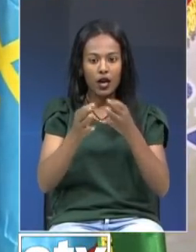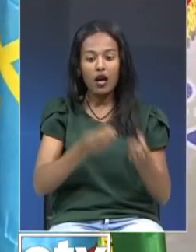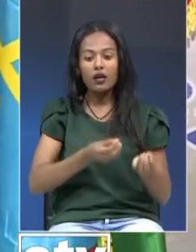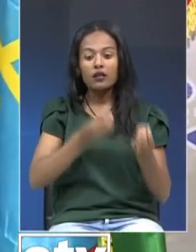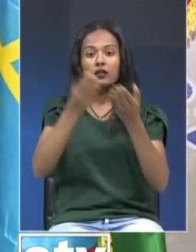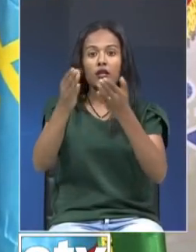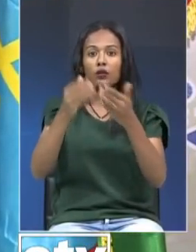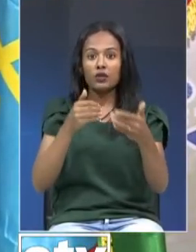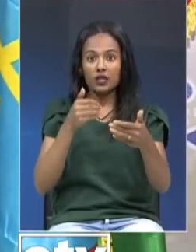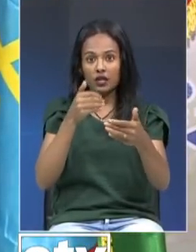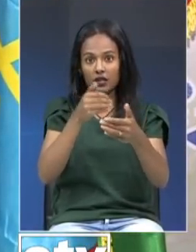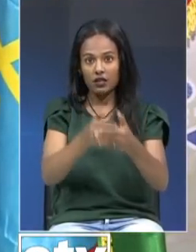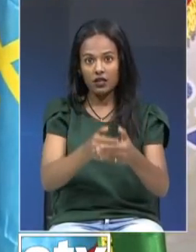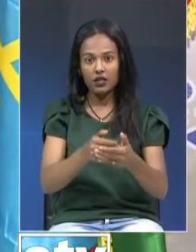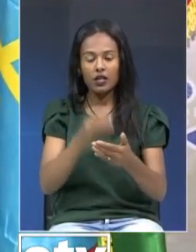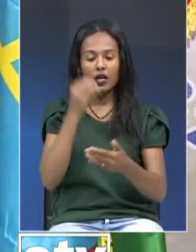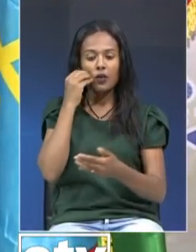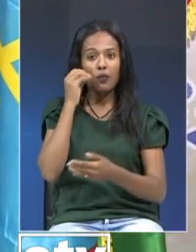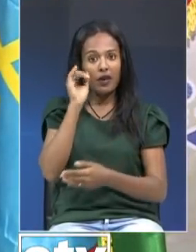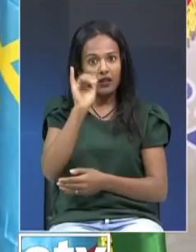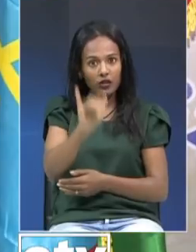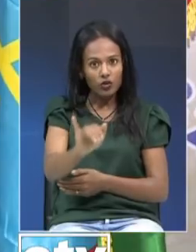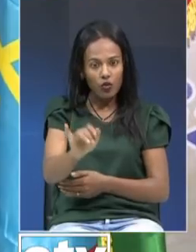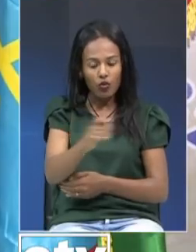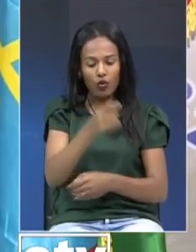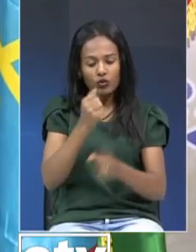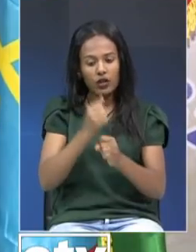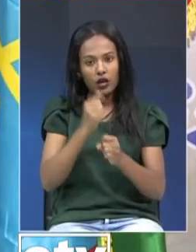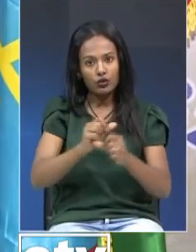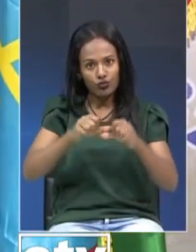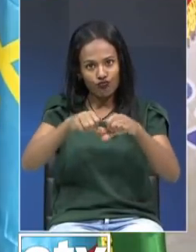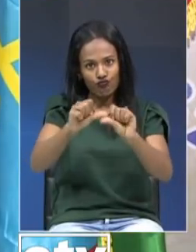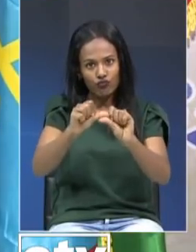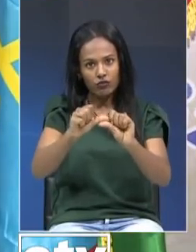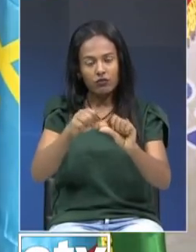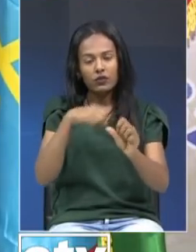እስኪሰጥ ድረስ በቤታቸው ሆነው ስራቸው እንዲከውኑ